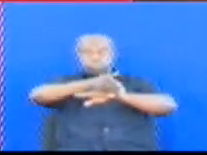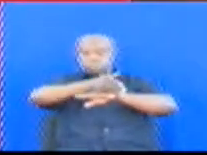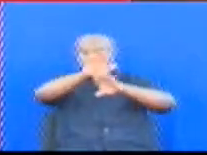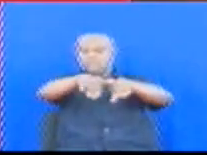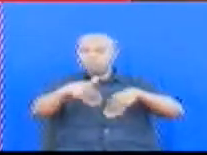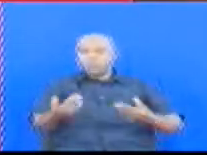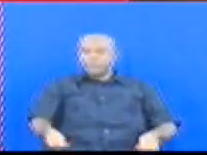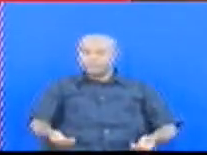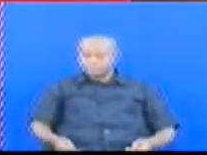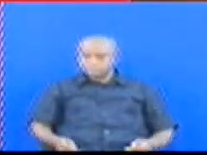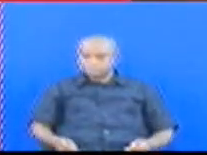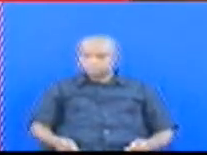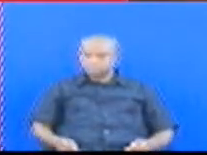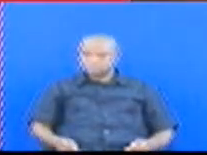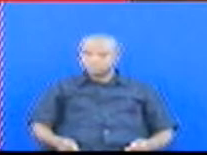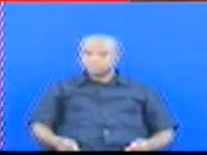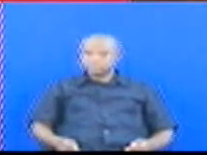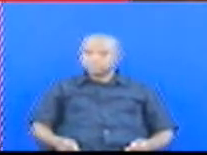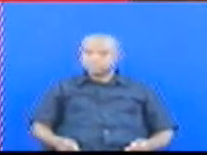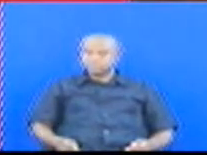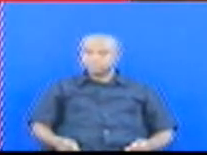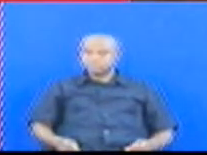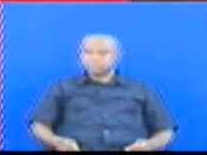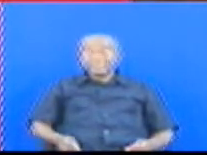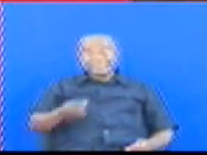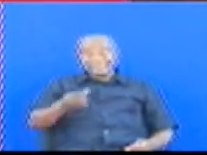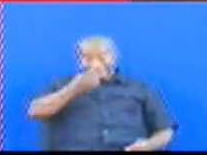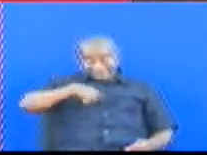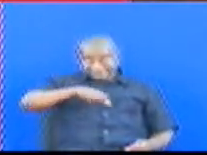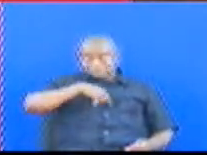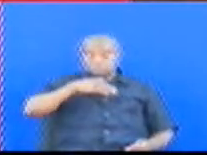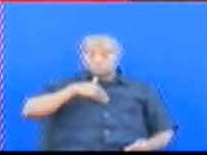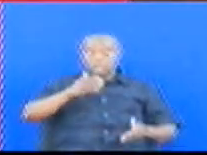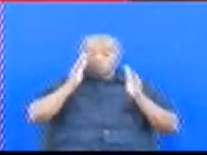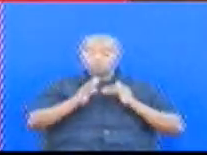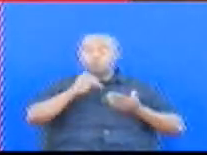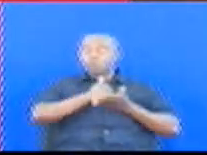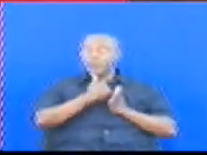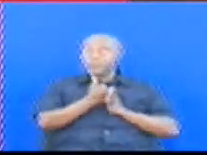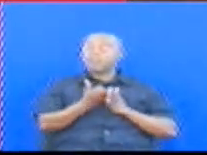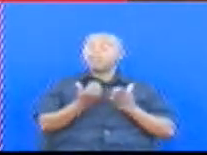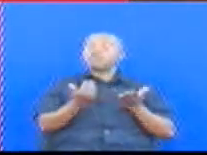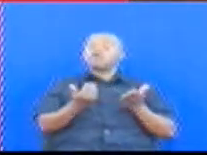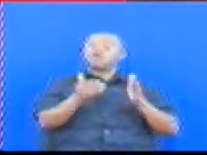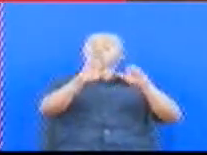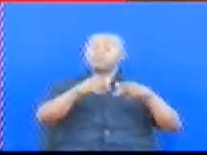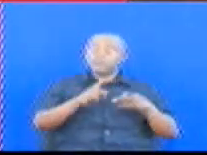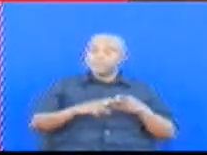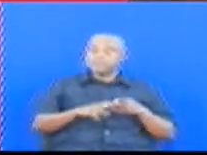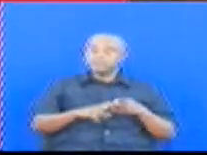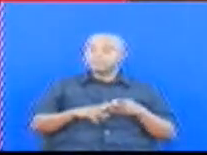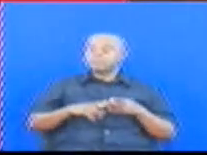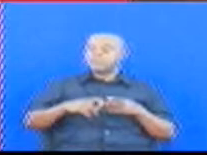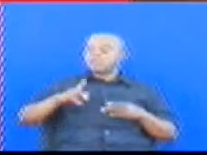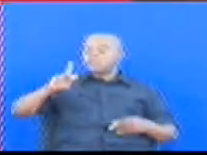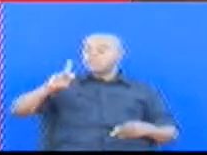wabunge tunataka wakuu wa idara wa bunge, makamishna wa bunge